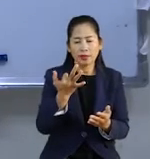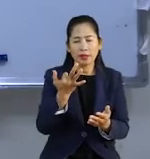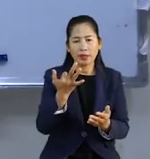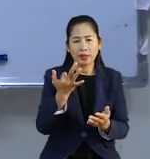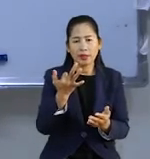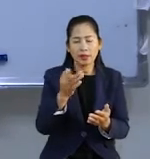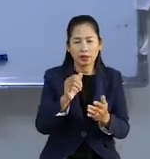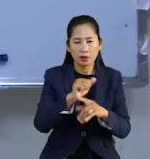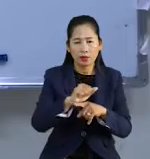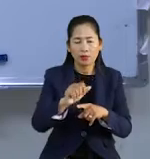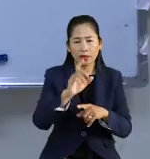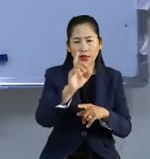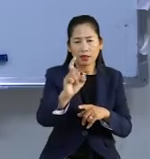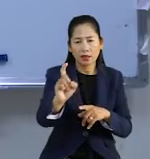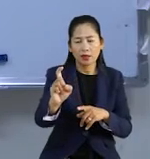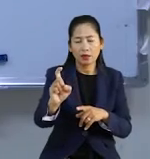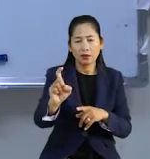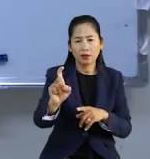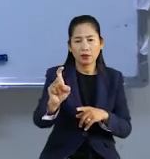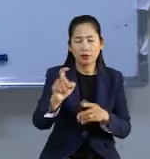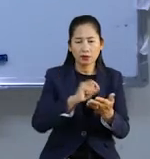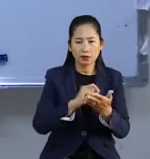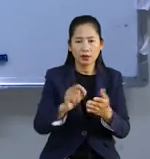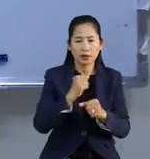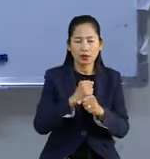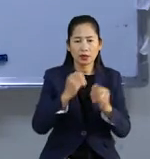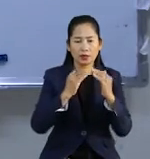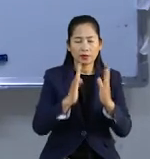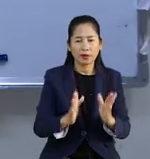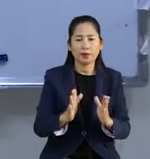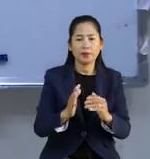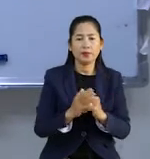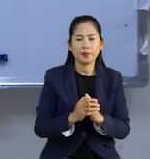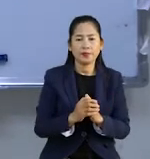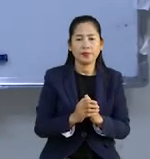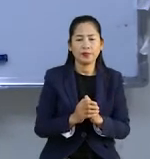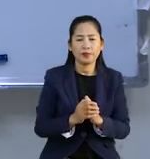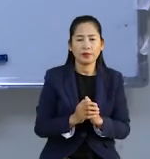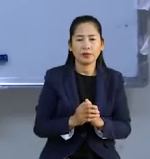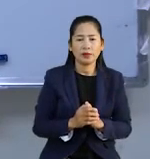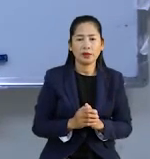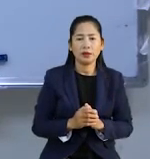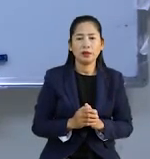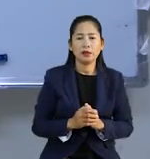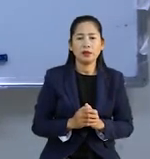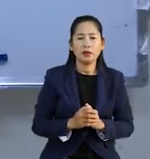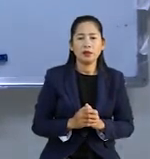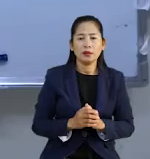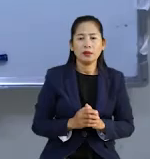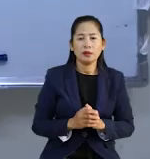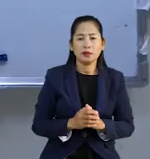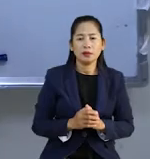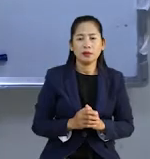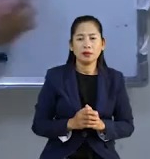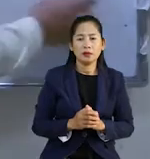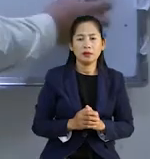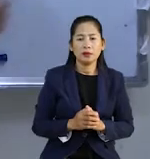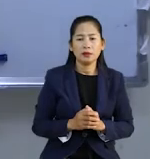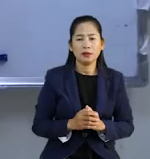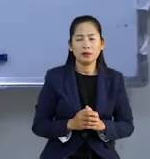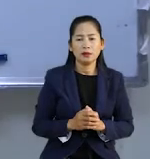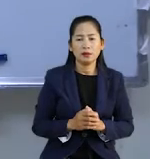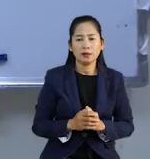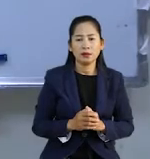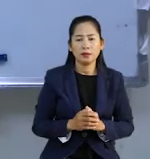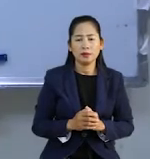ใบลมหัดโกบาดจังลูกครูซ้ำตัวเซกิจกาเตียนักบาดในหลายครั้งคราวนี้ก็นะนะหลายที